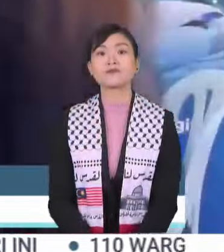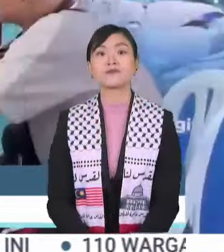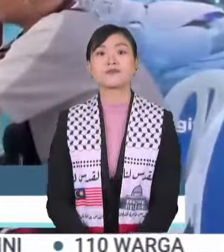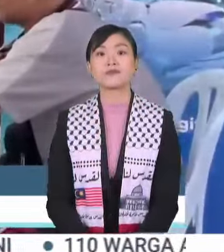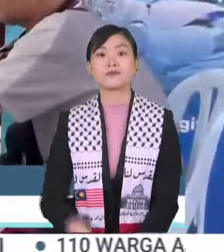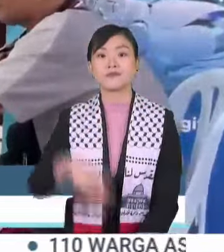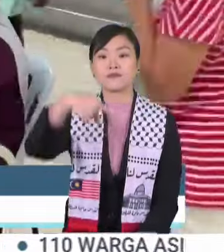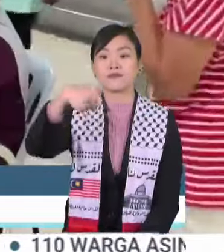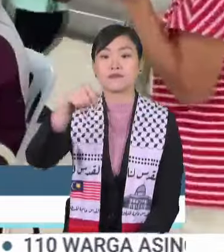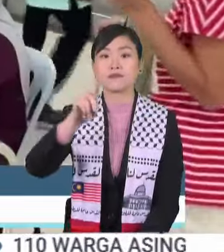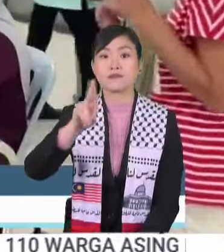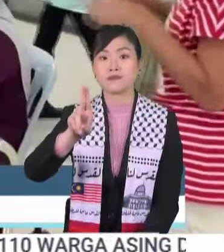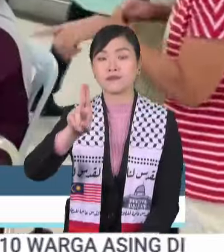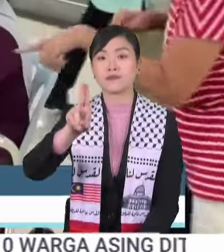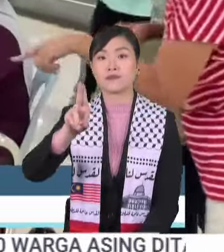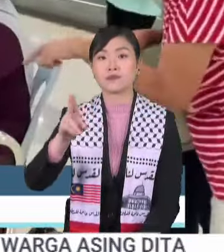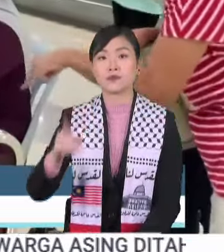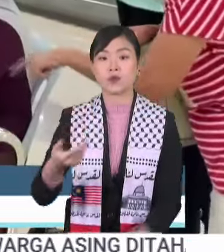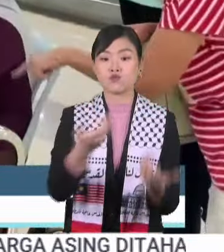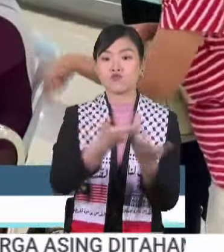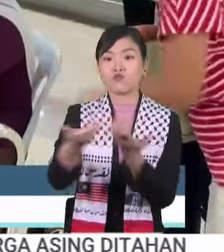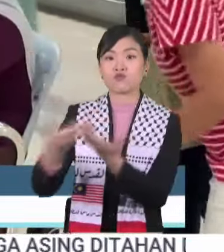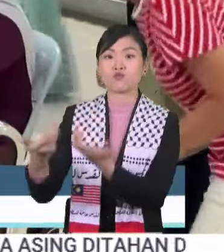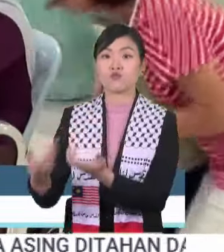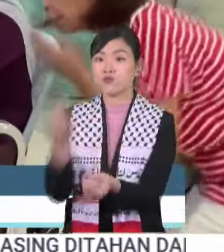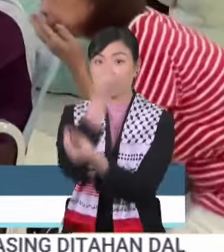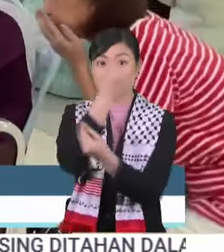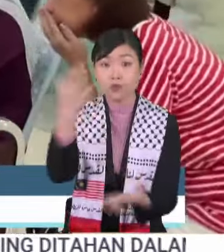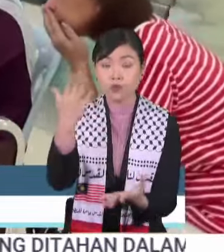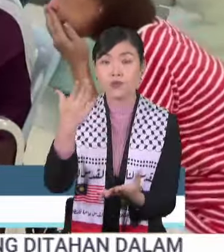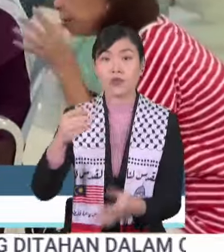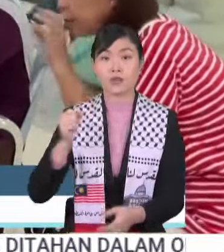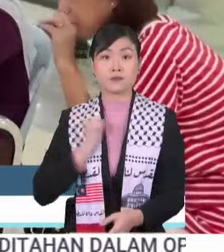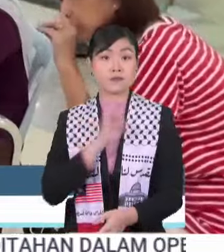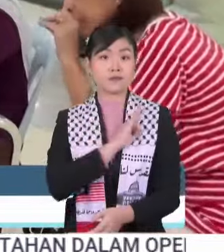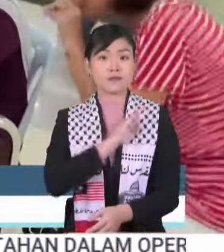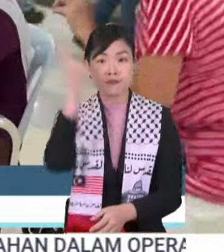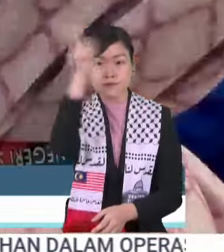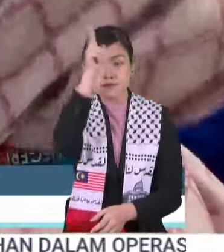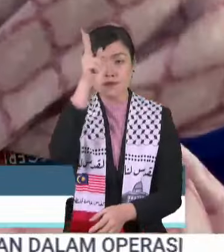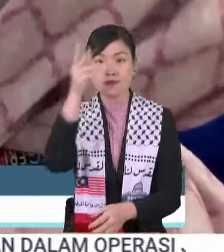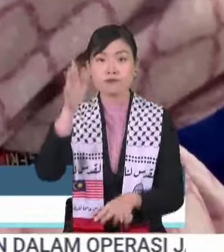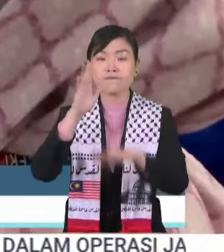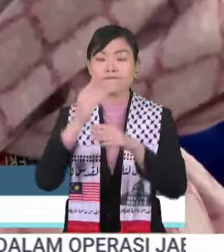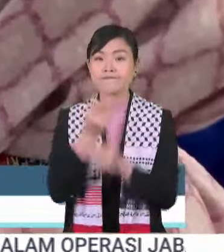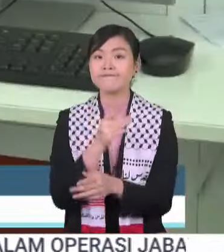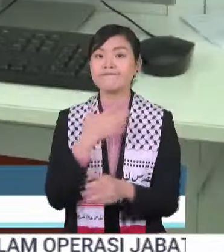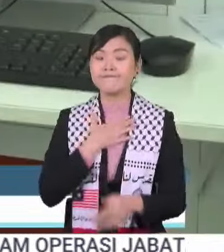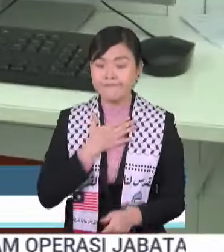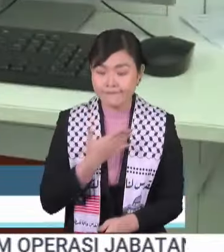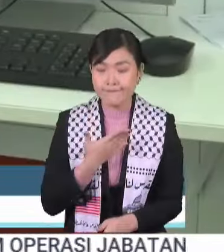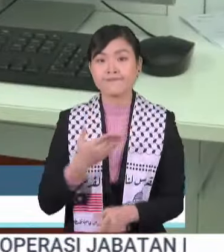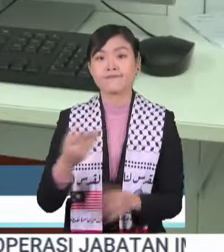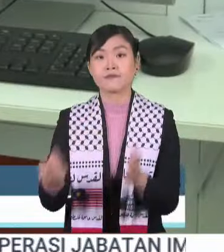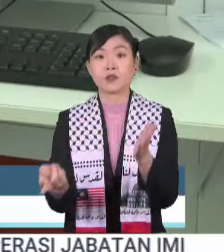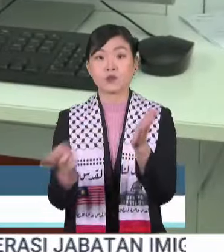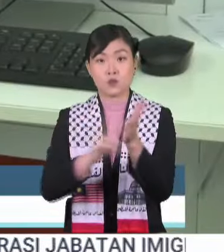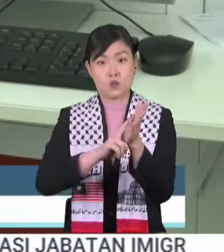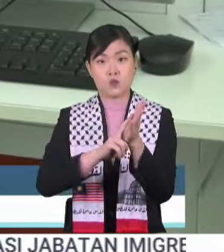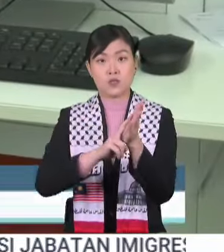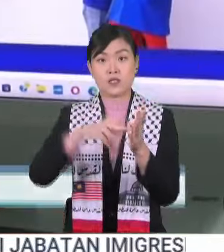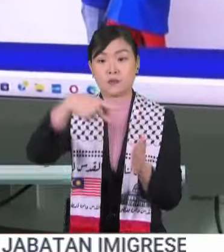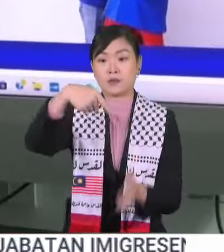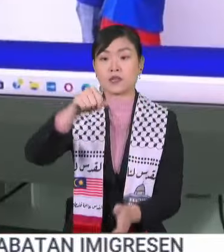124,375 padu dalam hantaran berasingan turut memaklumkan penjawat awam diminta mengemaskini maklumat dan data dalam sistem padu